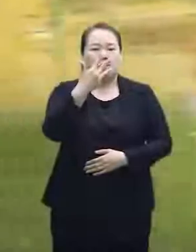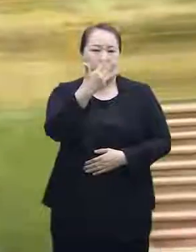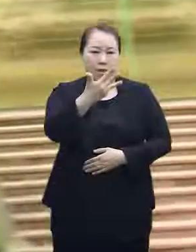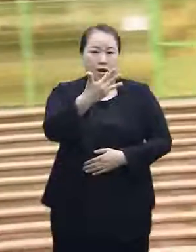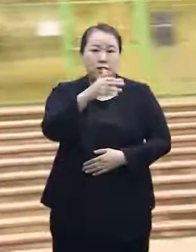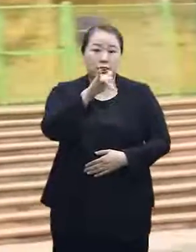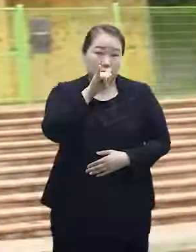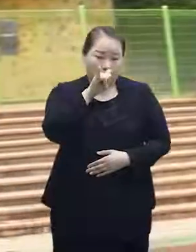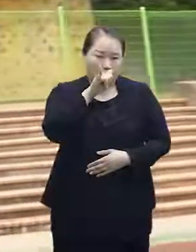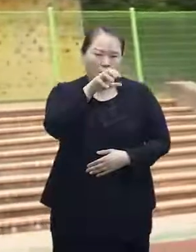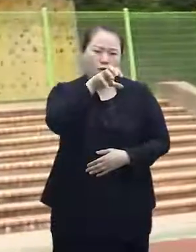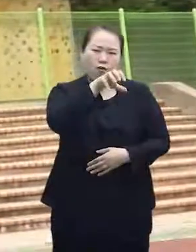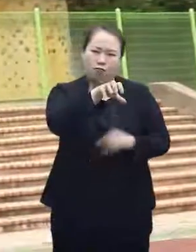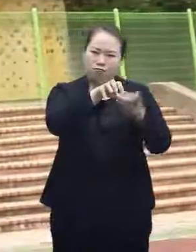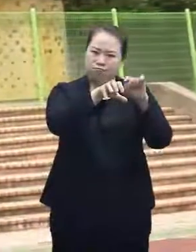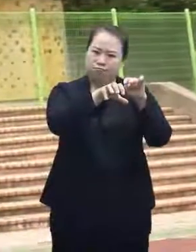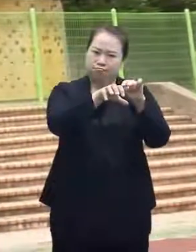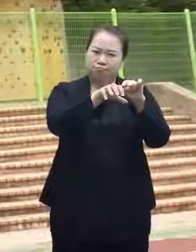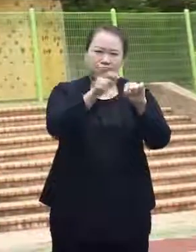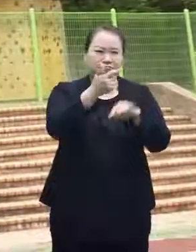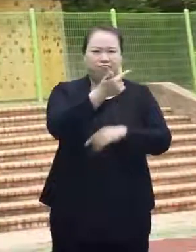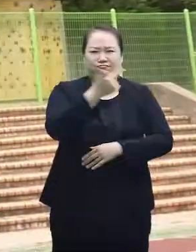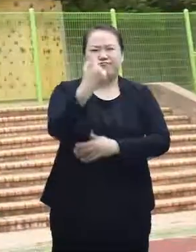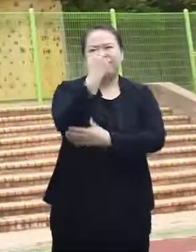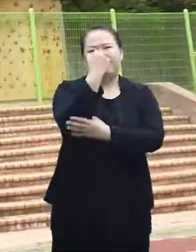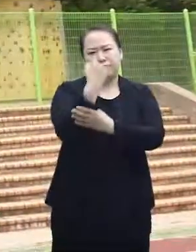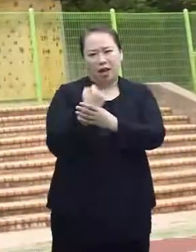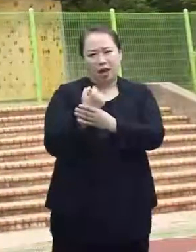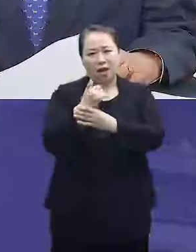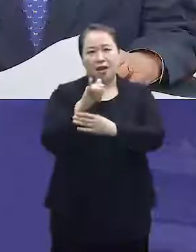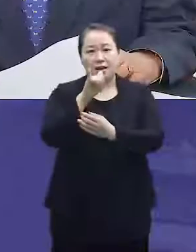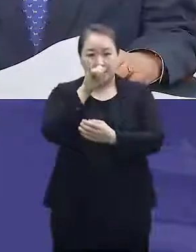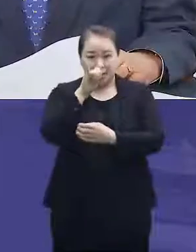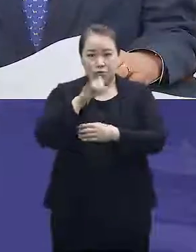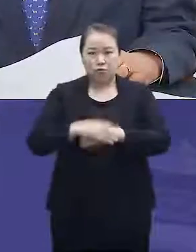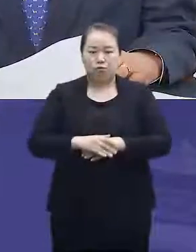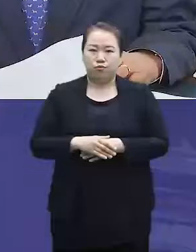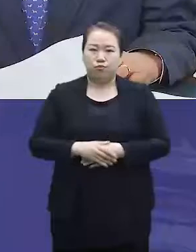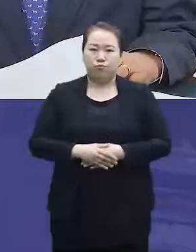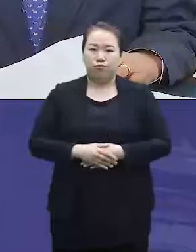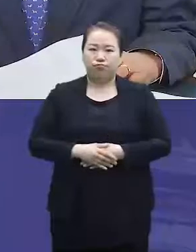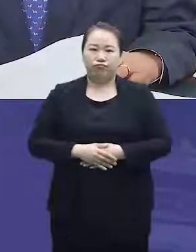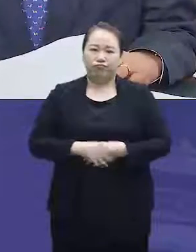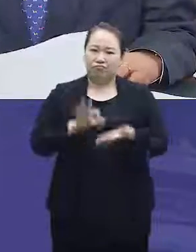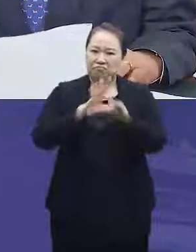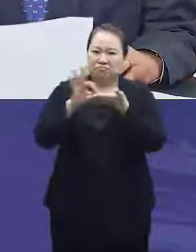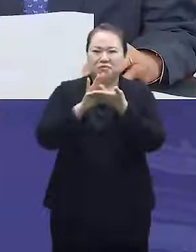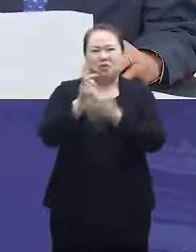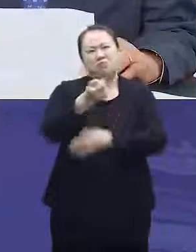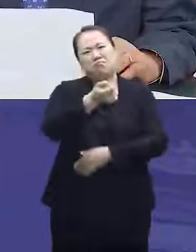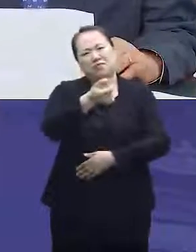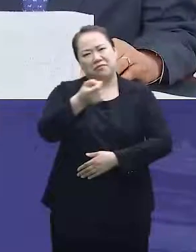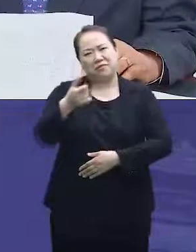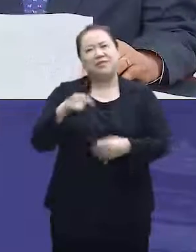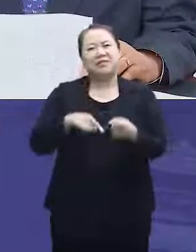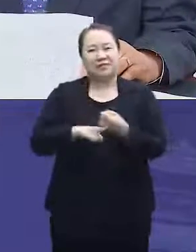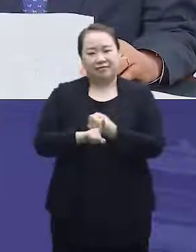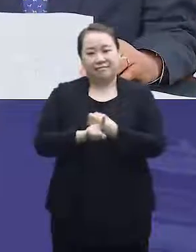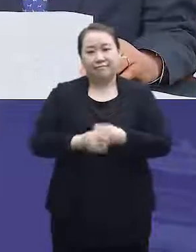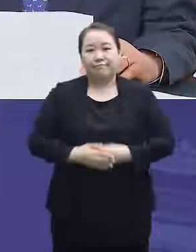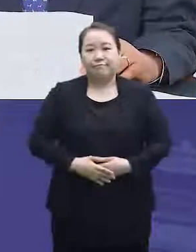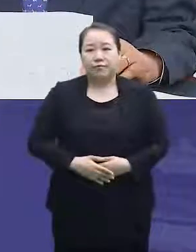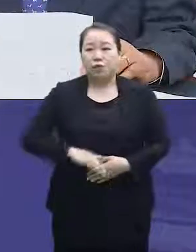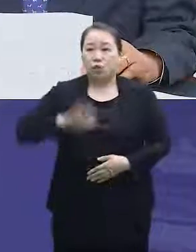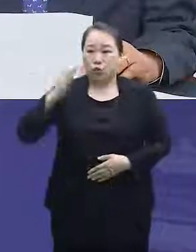만들어진 기존 암벽 등반장이 낡으면서 이용률이 저조했기 때문입니다.